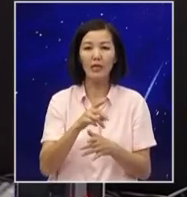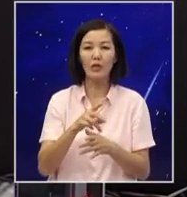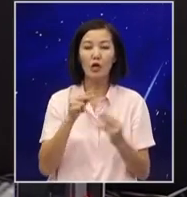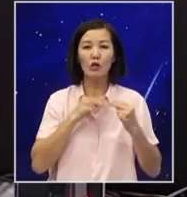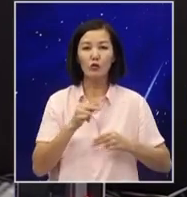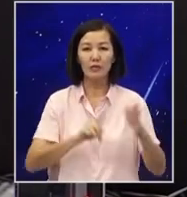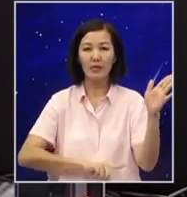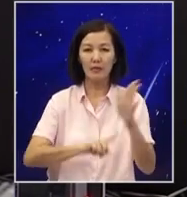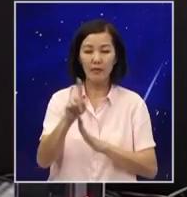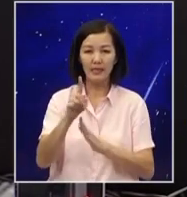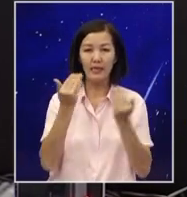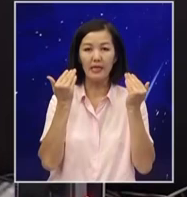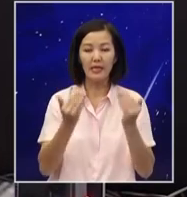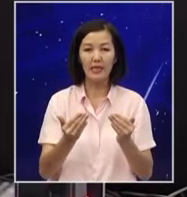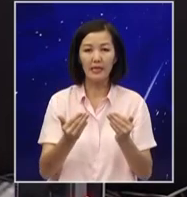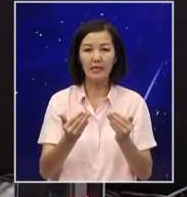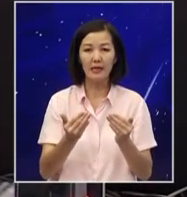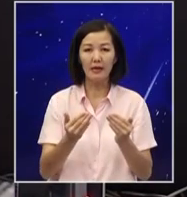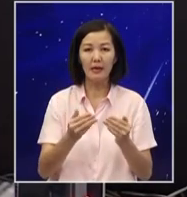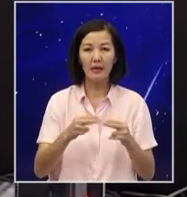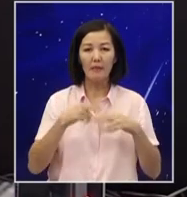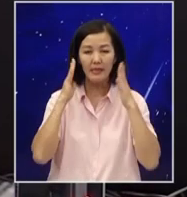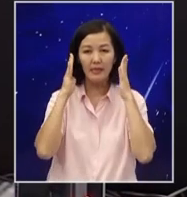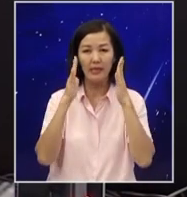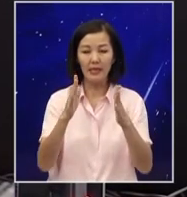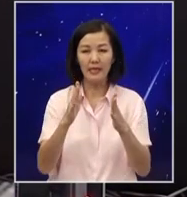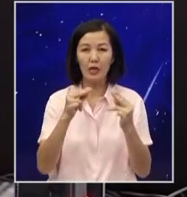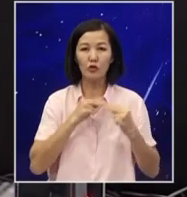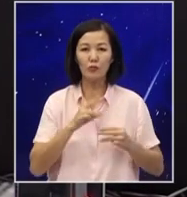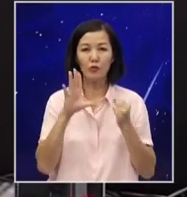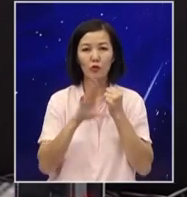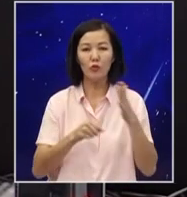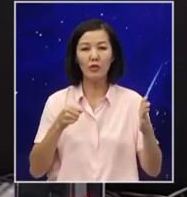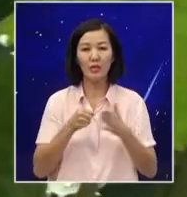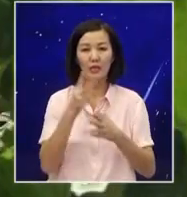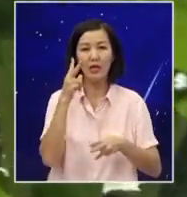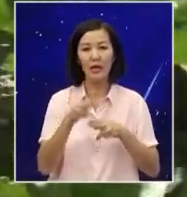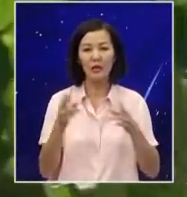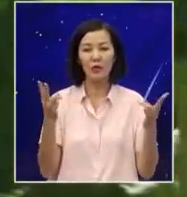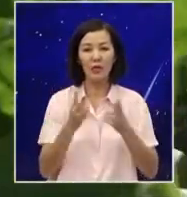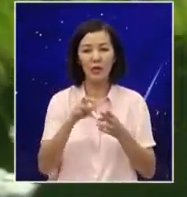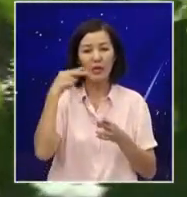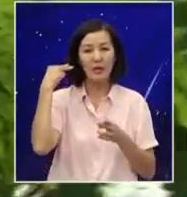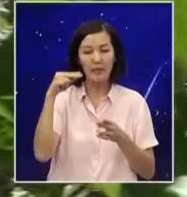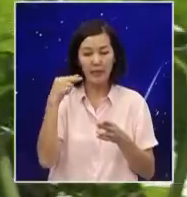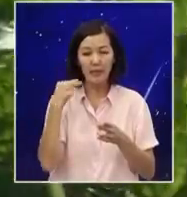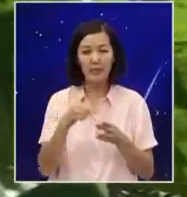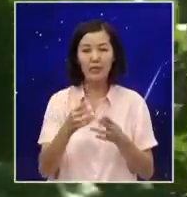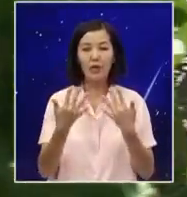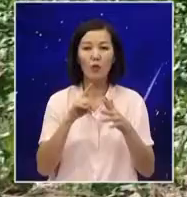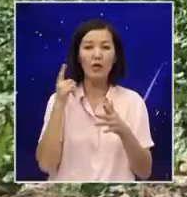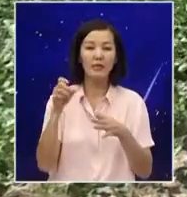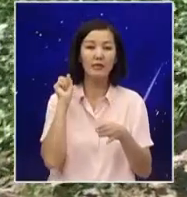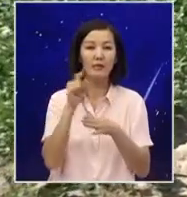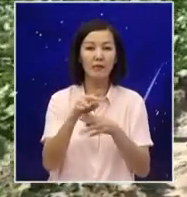жұмыстарды бастап кеттік. Енді мұны басты назарға алып, бұл жұмысты соңына дейін жеткізіңдер. Президент ауыл шаруашылығына ерекше пәрмен